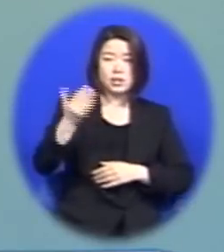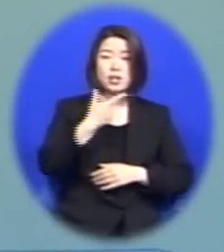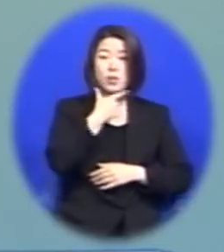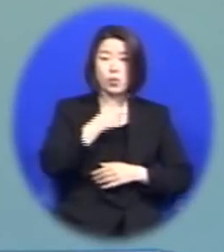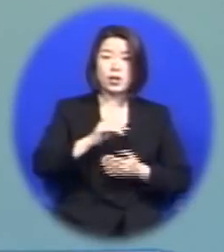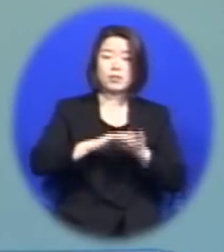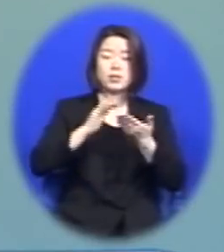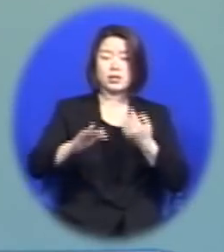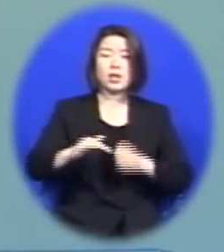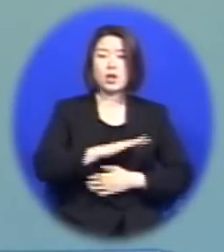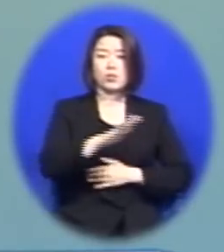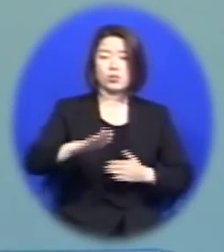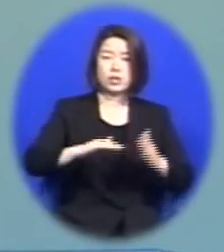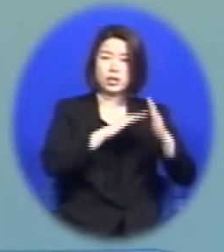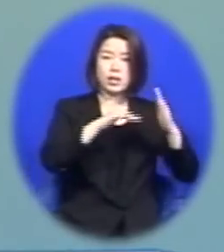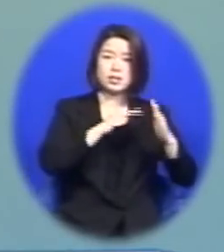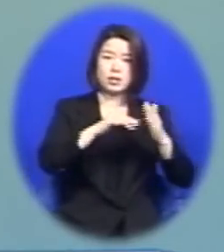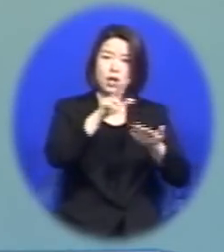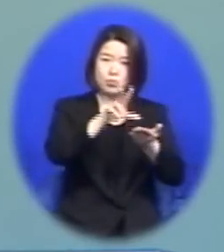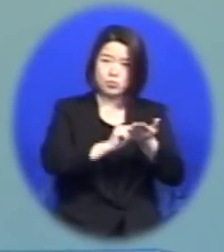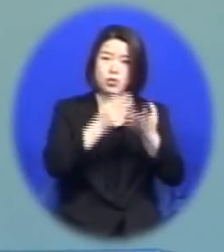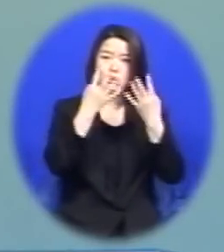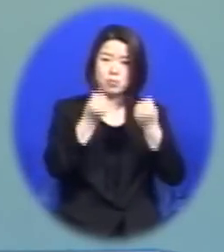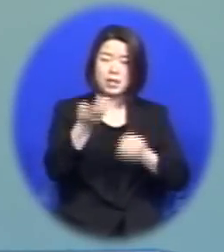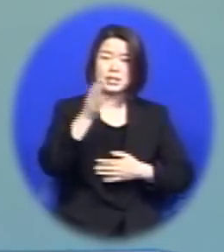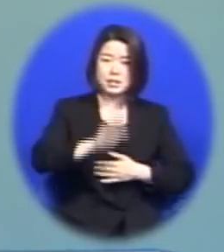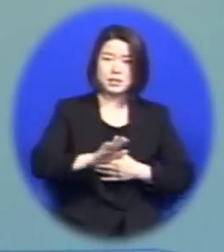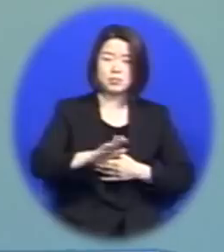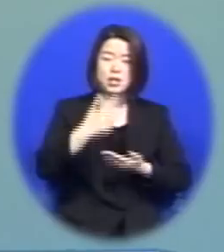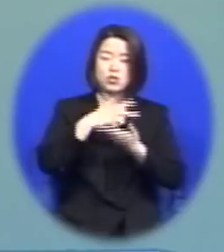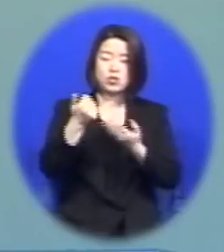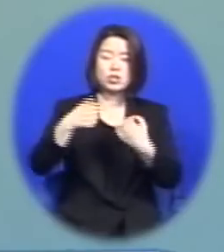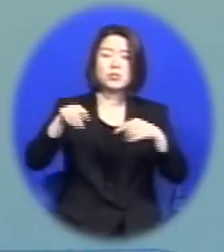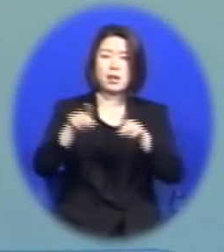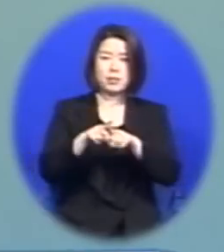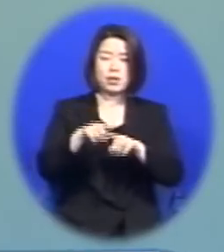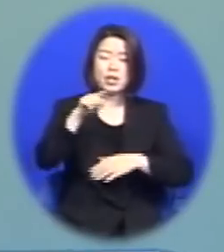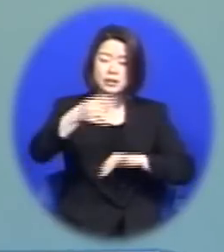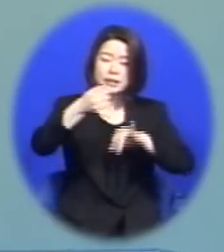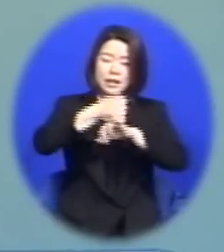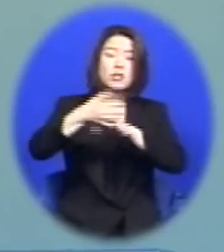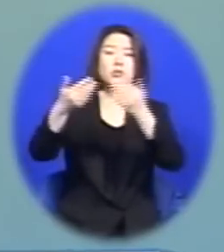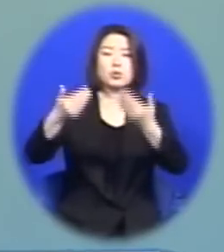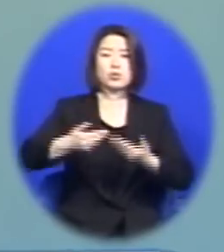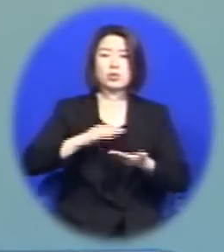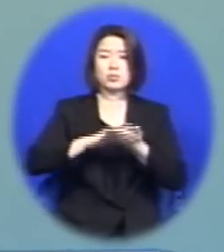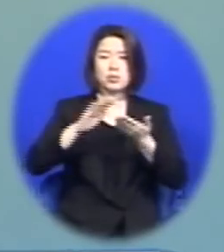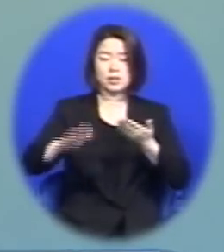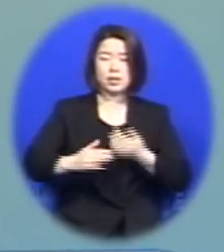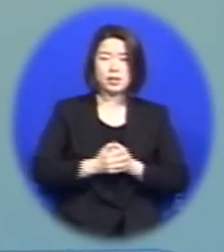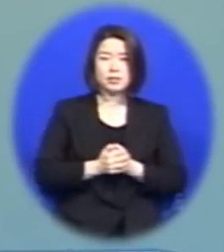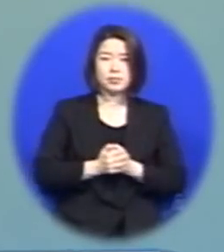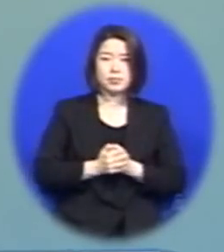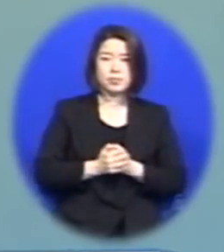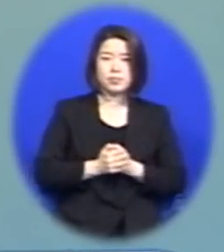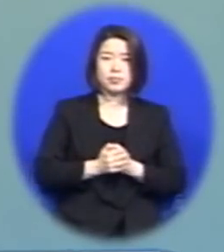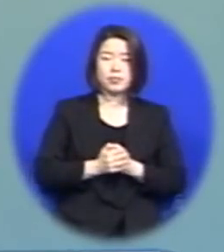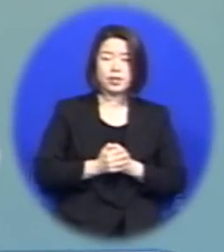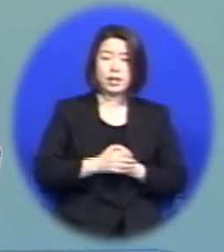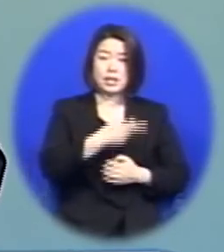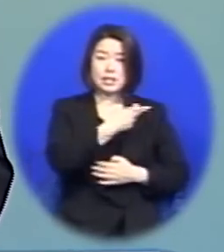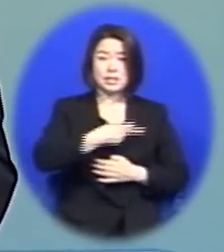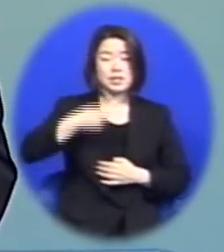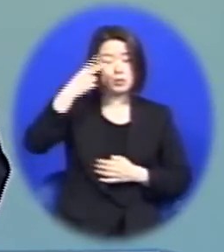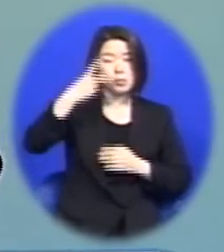우리의 가정에 문제도 많지만 주님이 함께 계신다 그 약속을 주시는 거죠 사도